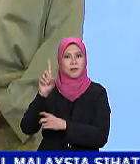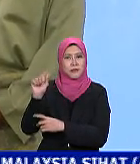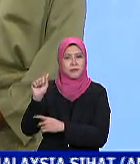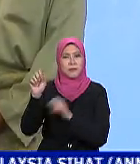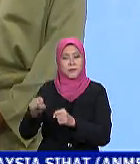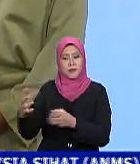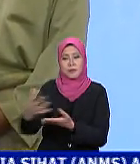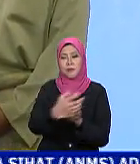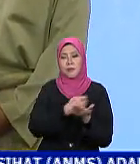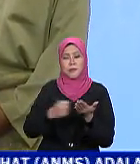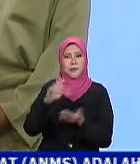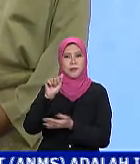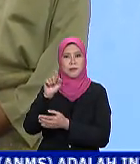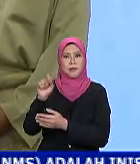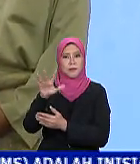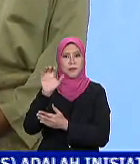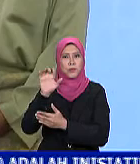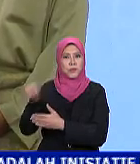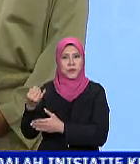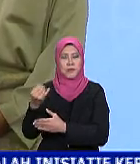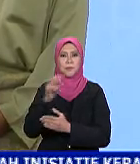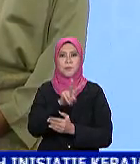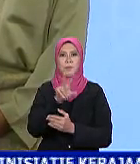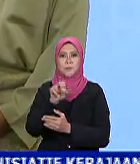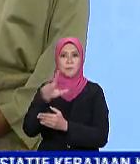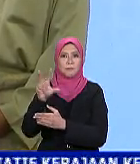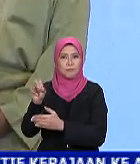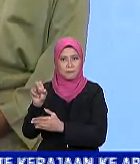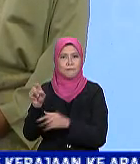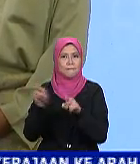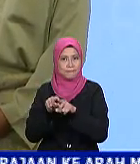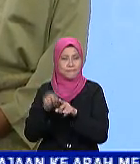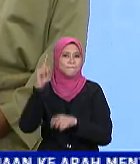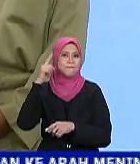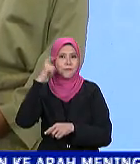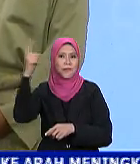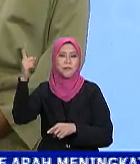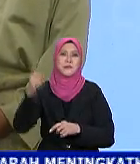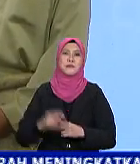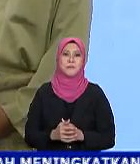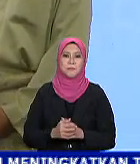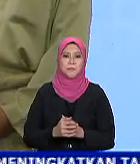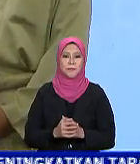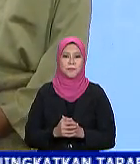sehingga RM500 juta menjelang 2030 seperti yang diaspirasikan.